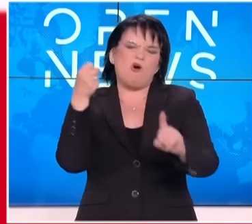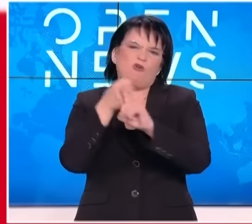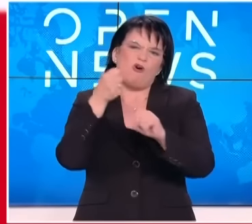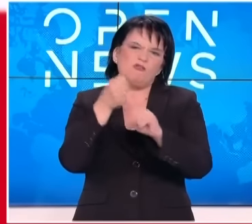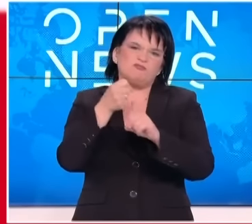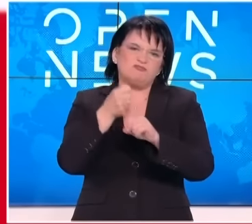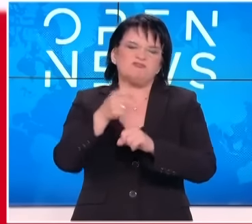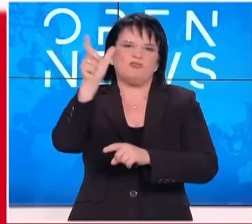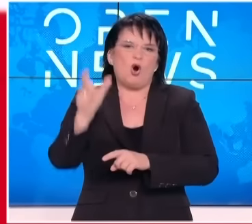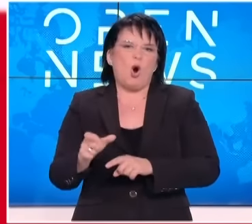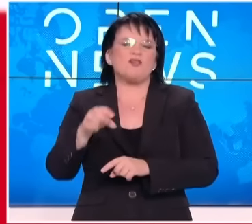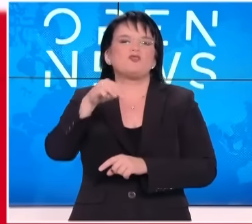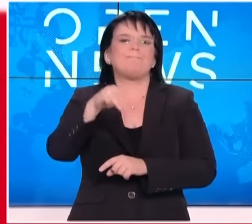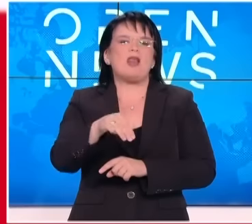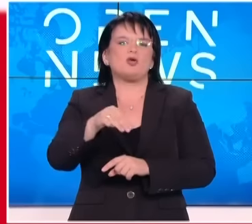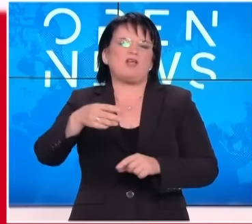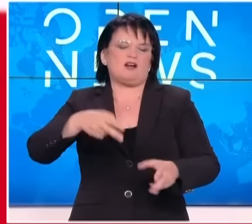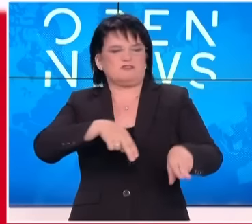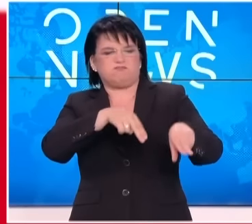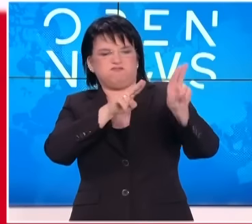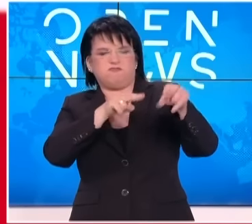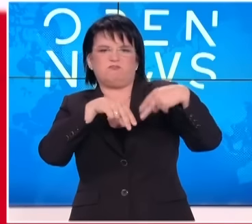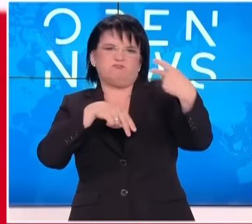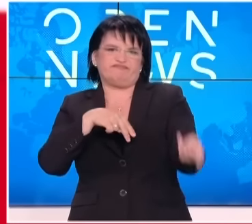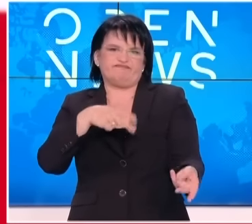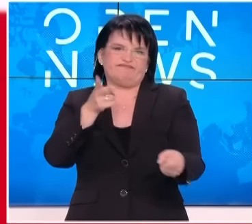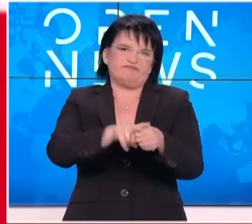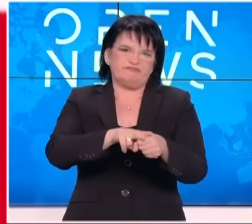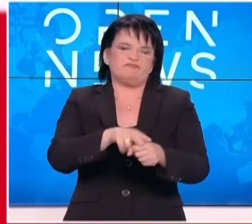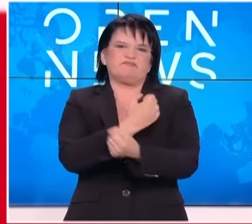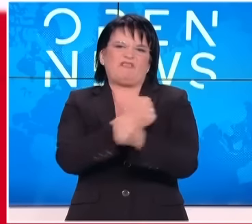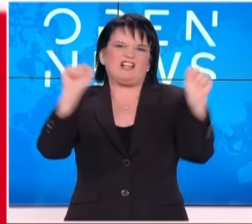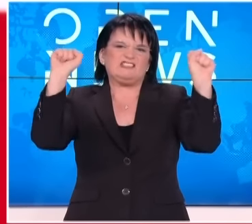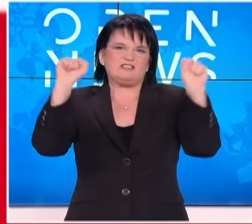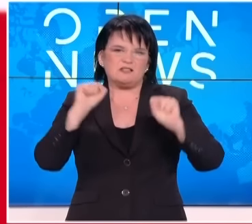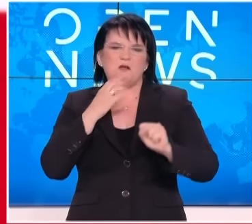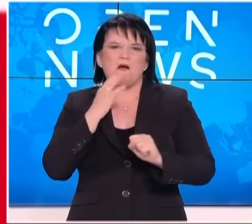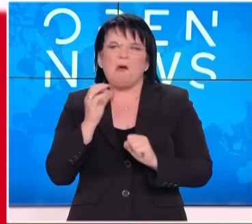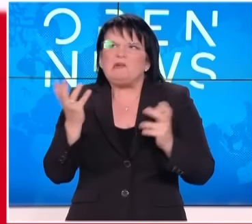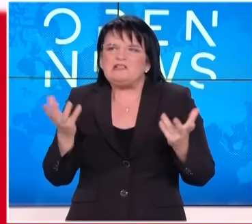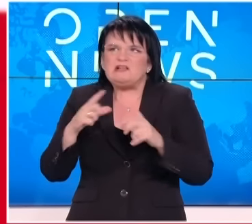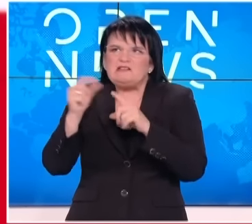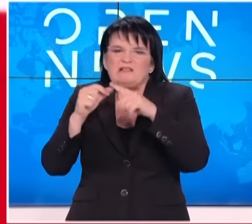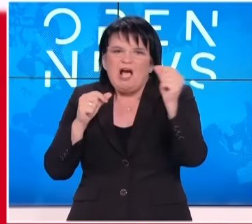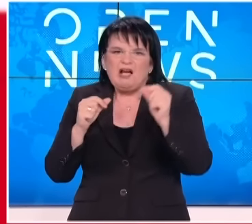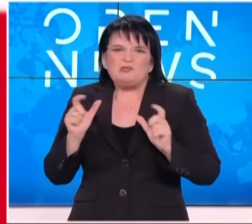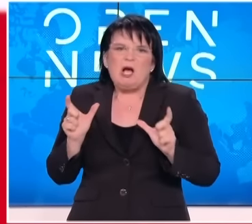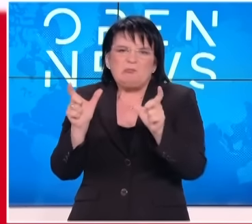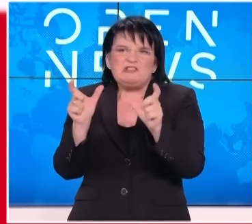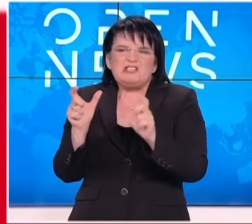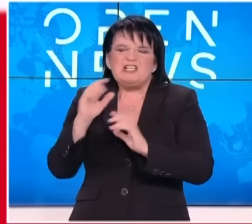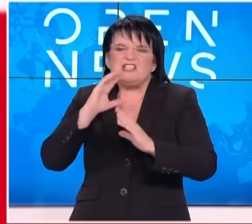εκτελέστηκε ο νίκος μπελογιάννης για παράδειγμα κάνει δήλωση και λέει το νατο ιερή με αμυντική συμμαχία και ξέρουμε όλοι ο